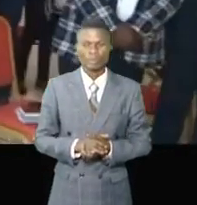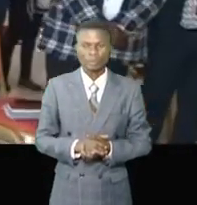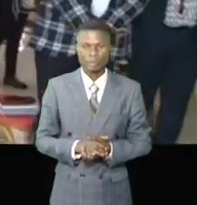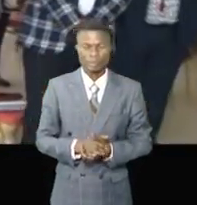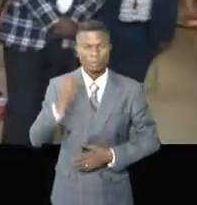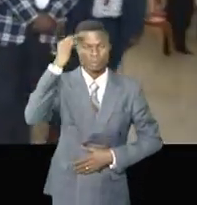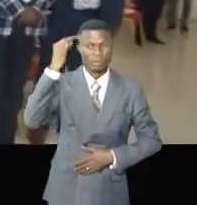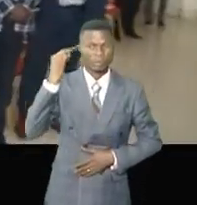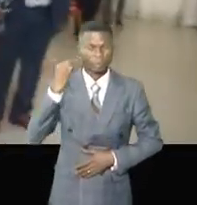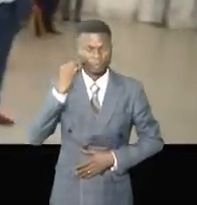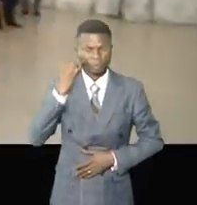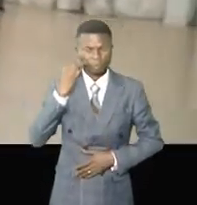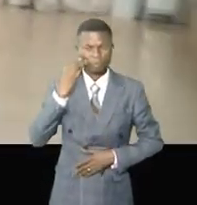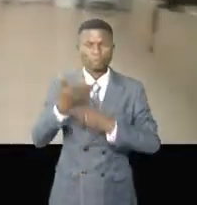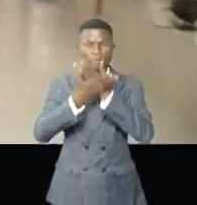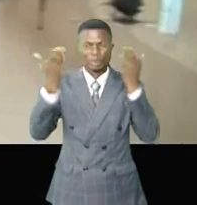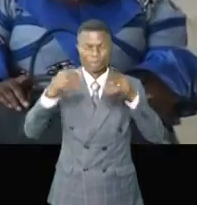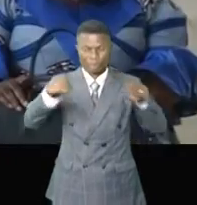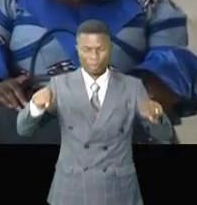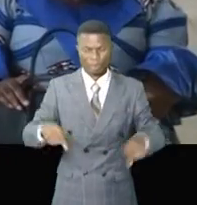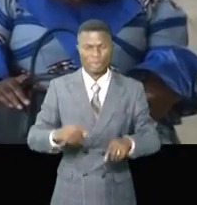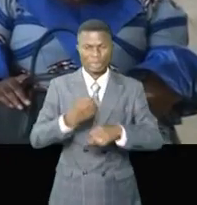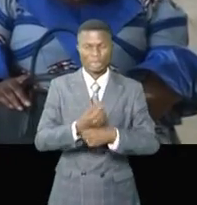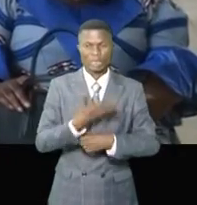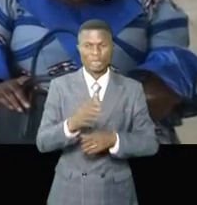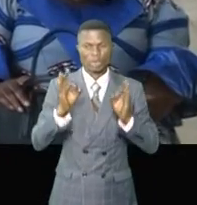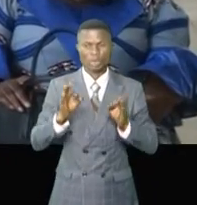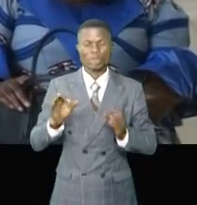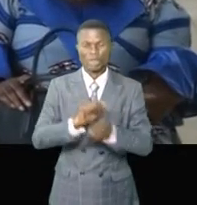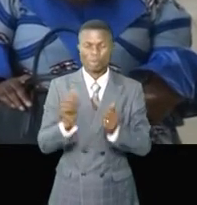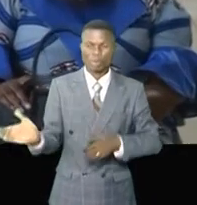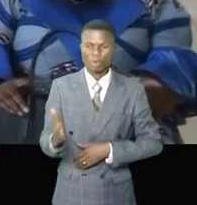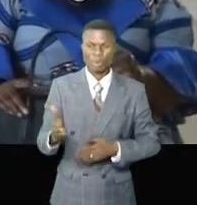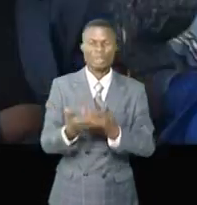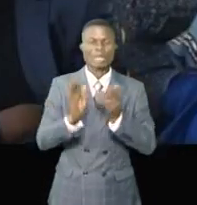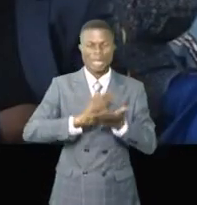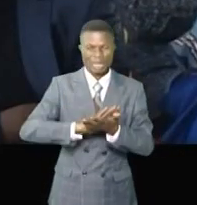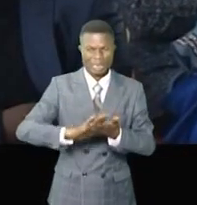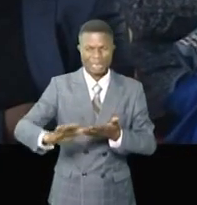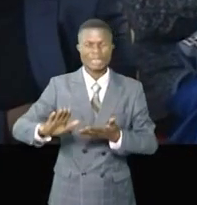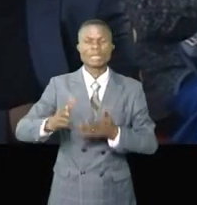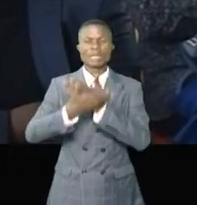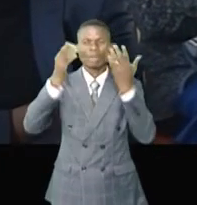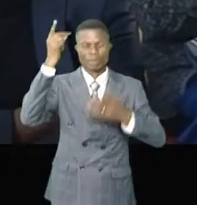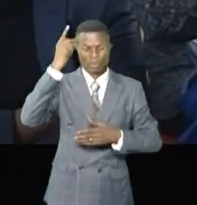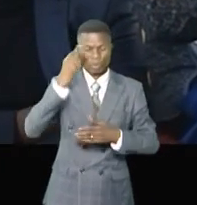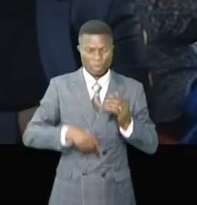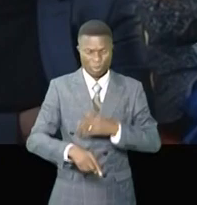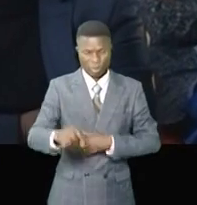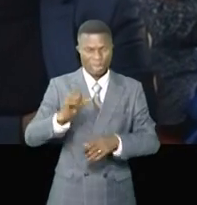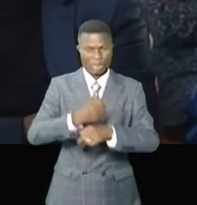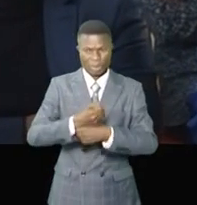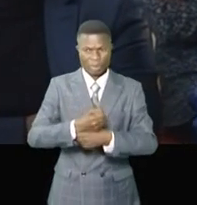Le ministère urbain de l'Environnement vient d'innover en matière d'assainissement de la ville de Kinshasa. Il va, dans les prochains jours,